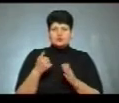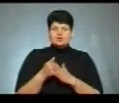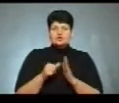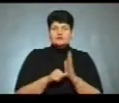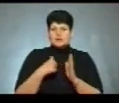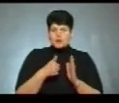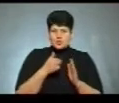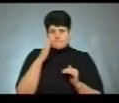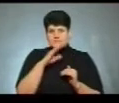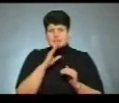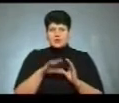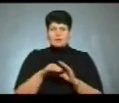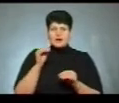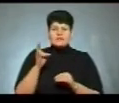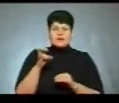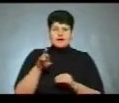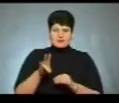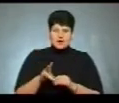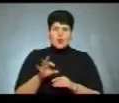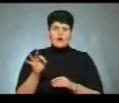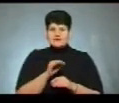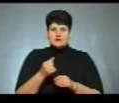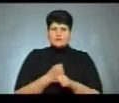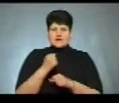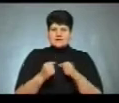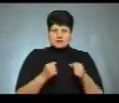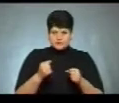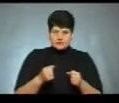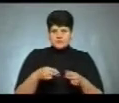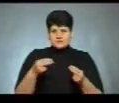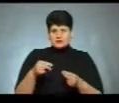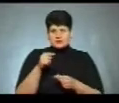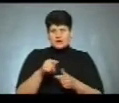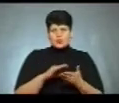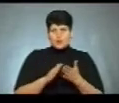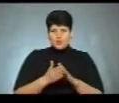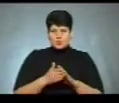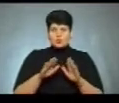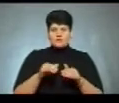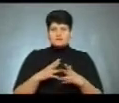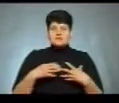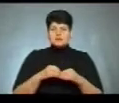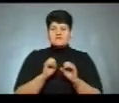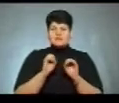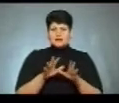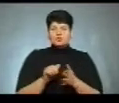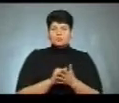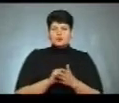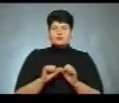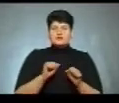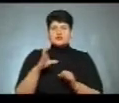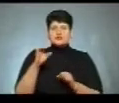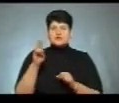6 років. Батьки обирають няню, офіційно її працевлаштовують та укладають з нею угоду. Потім сім'я подає документи до управління